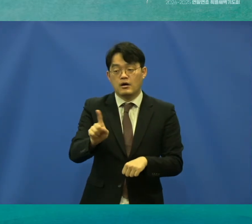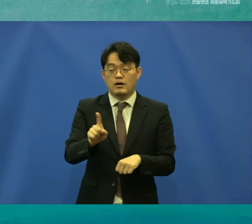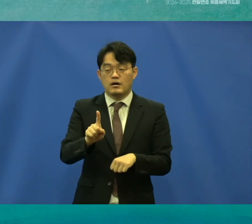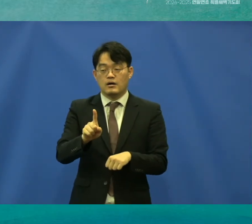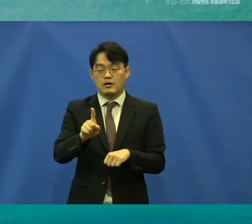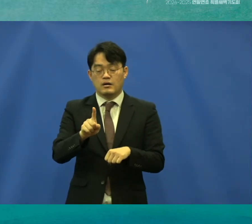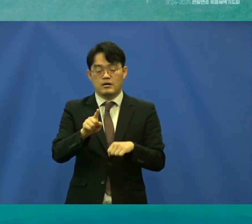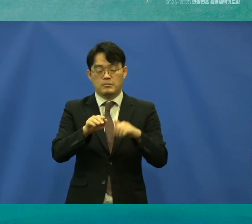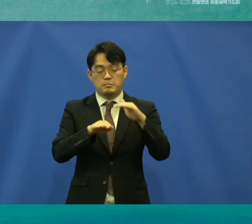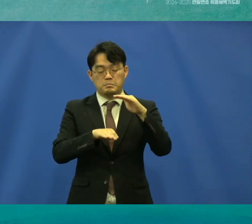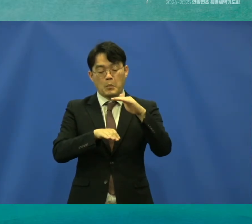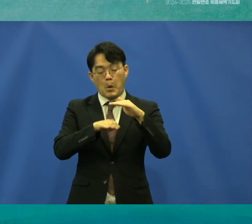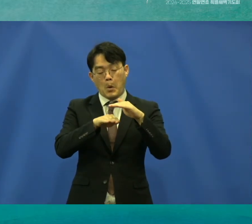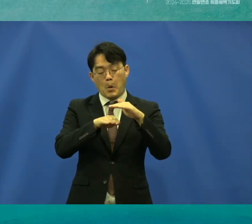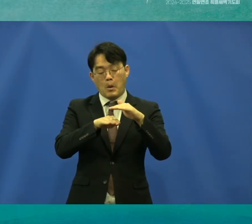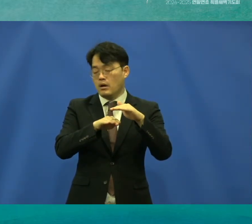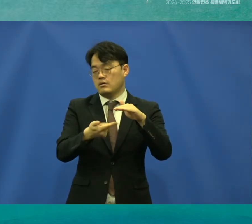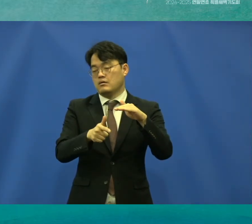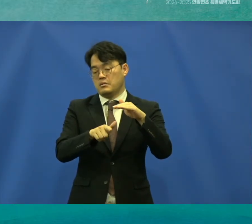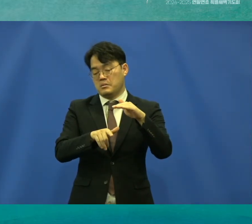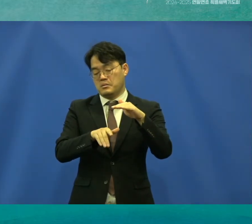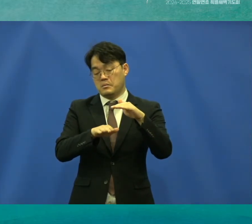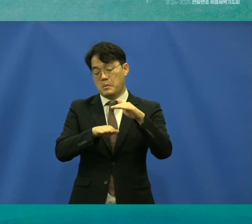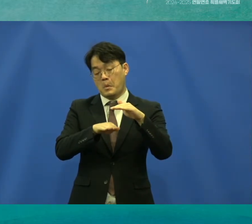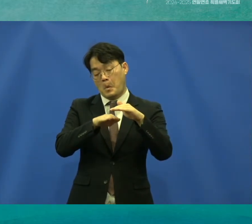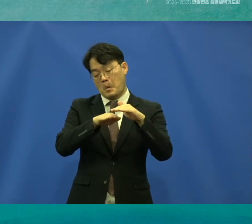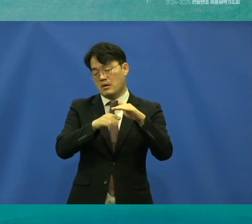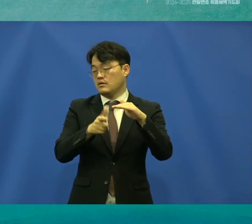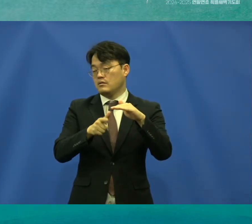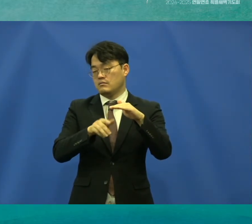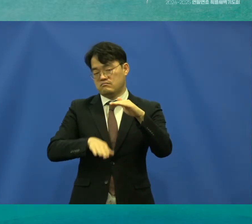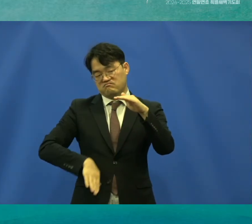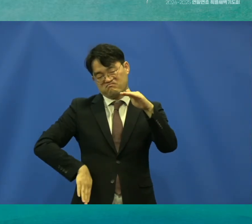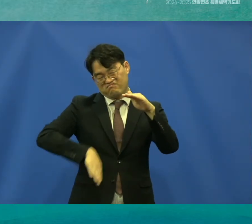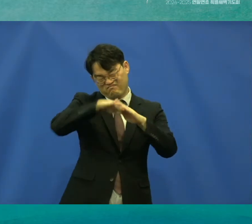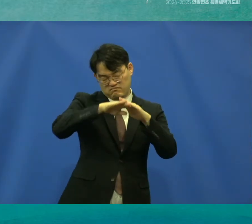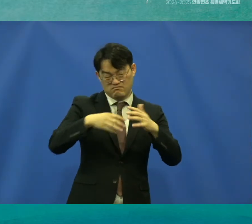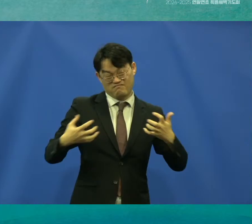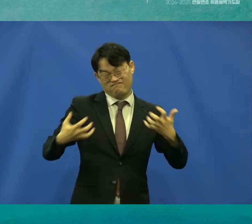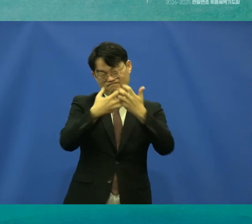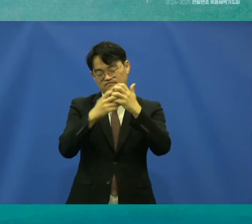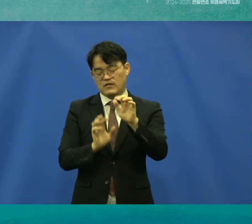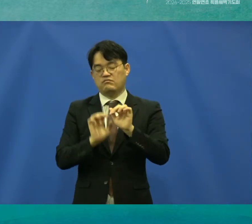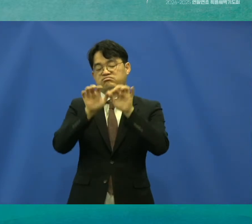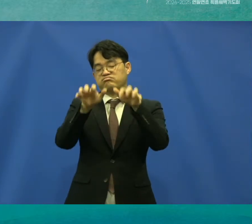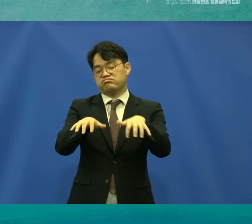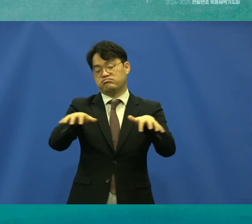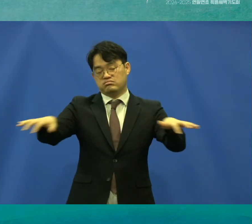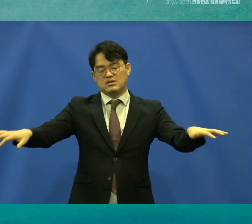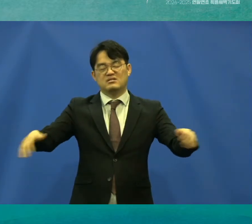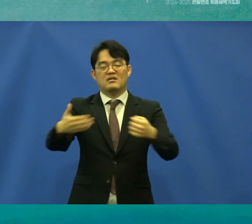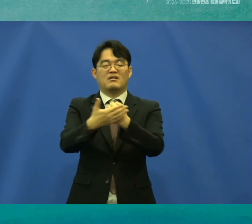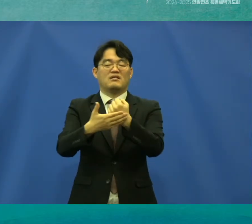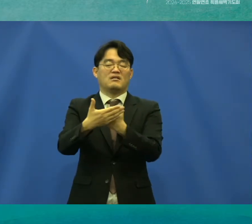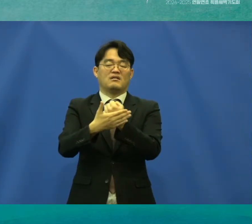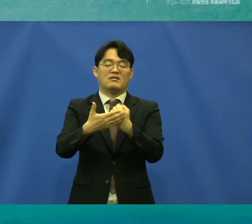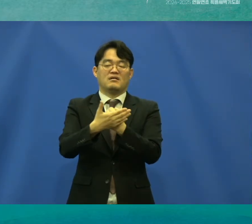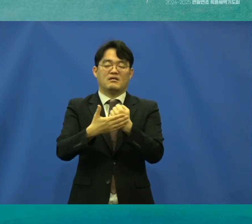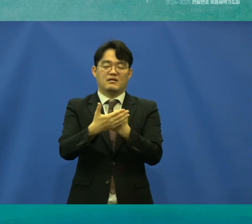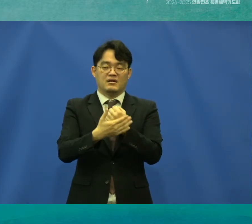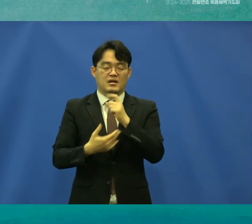요나스는 확실한 결론을 맺지 않는 것이 독특합니다. 이 독자들에게 여지를 남겨놓은